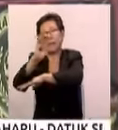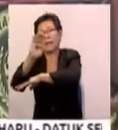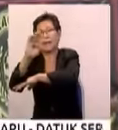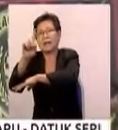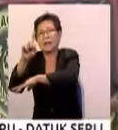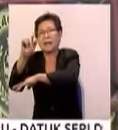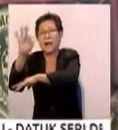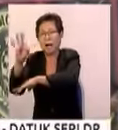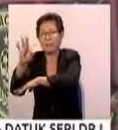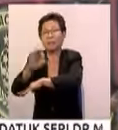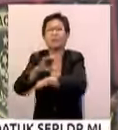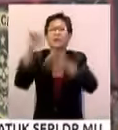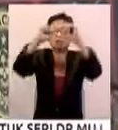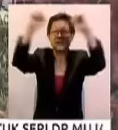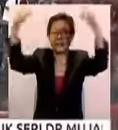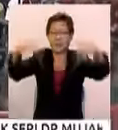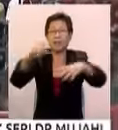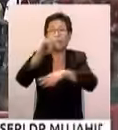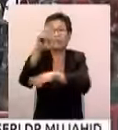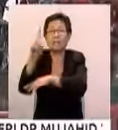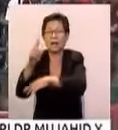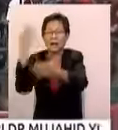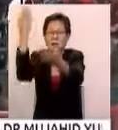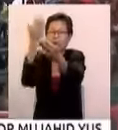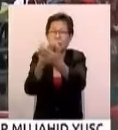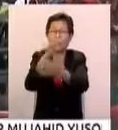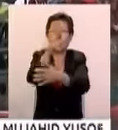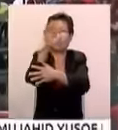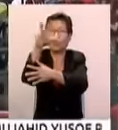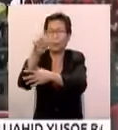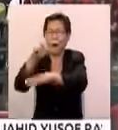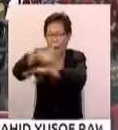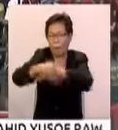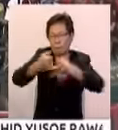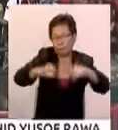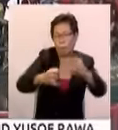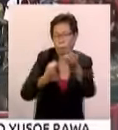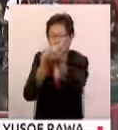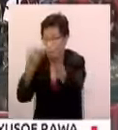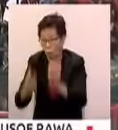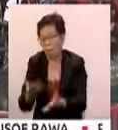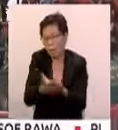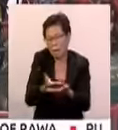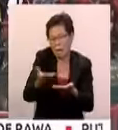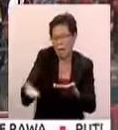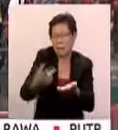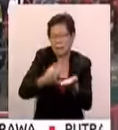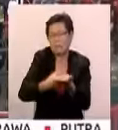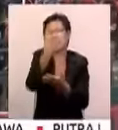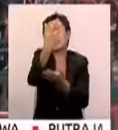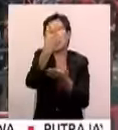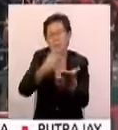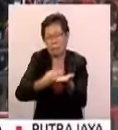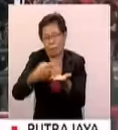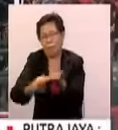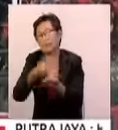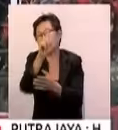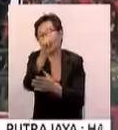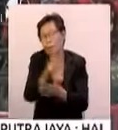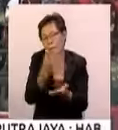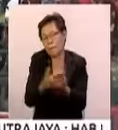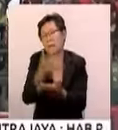F Stadium Darul Aman sehingga pukul 9.30 malam. Penyokong hanya dibenarkan membeli 3 keping tiket sahaja setiap seorang, manakala